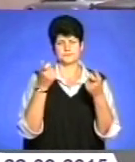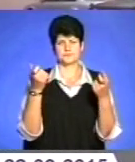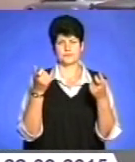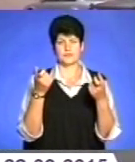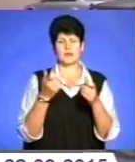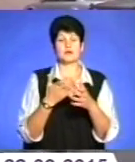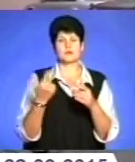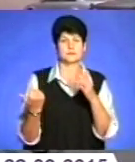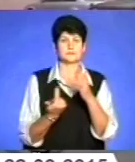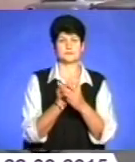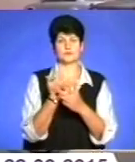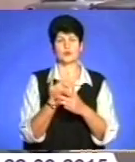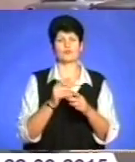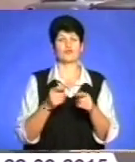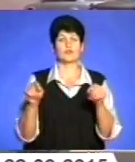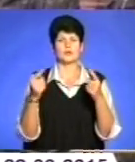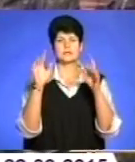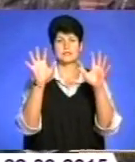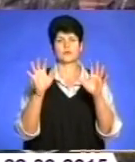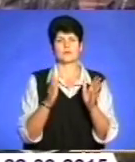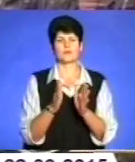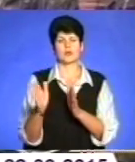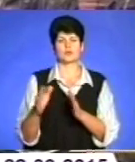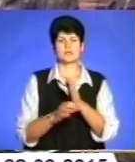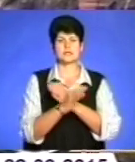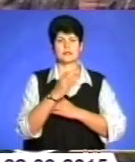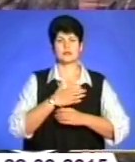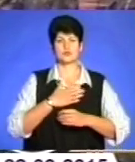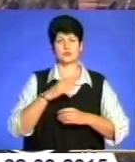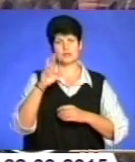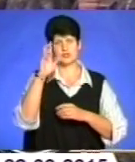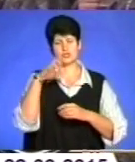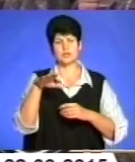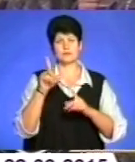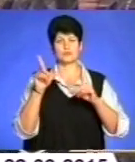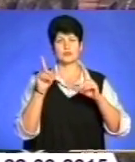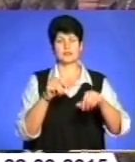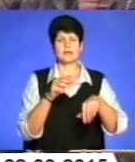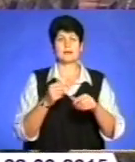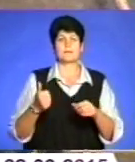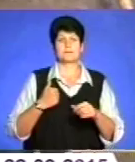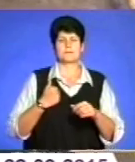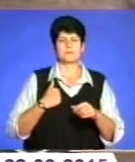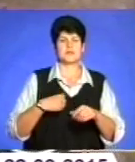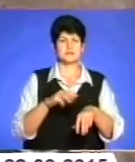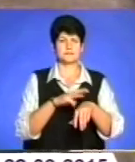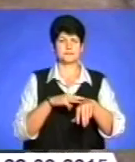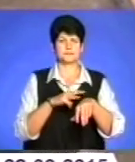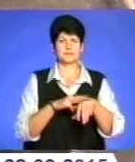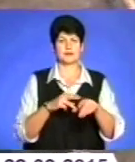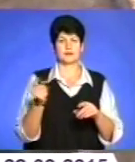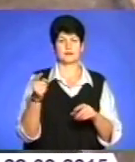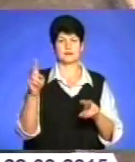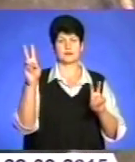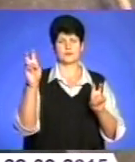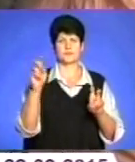черговий раз відновлювати законність і порядок на схід нашої держави вирушили бійці батальйону міліції особливого призначення «Тернопіль». Там